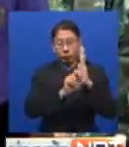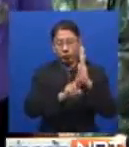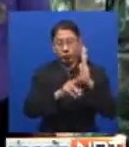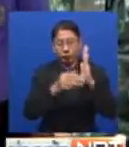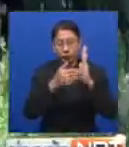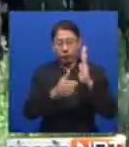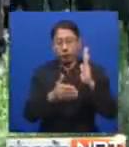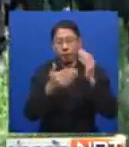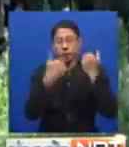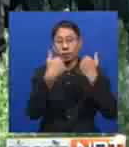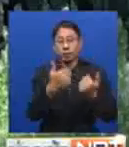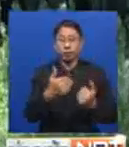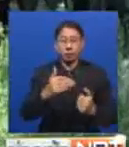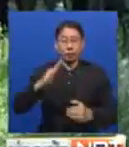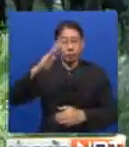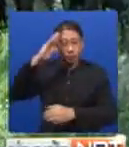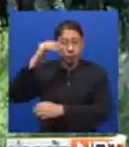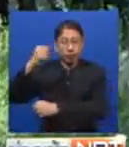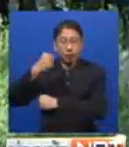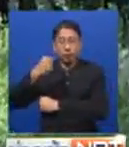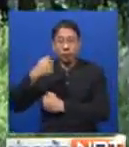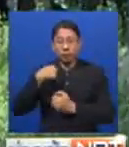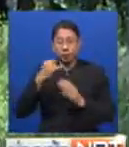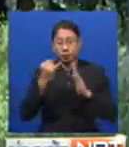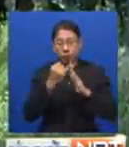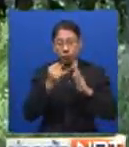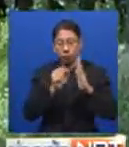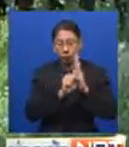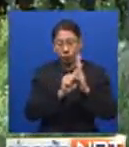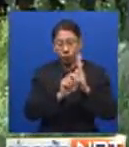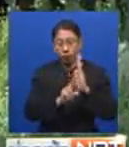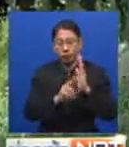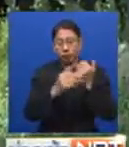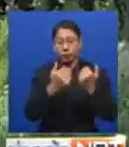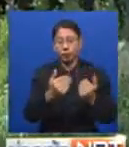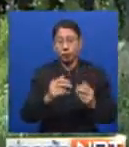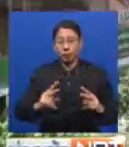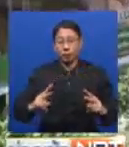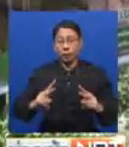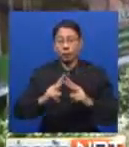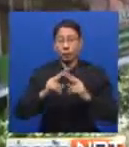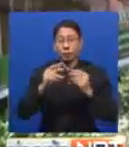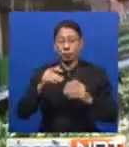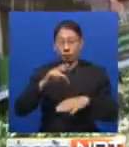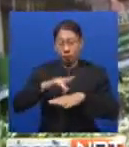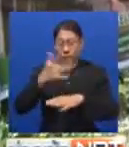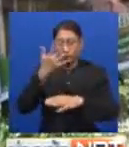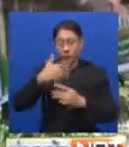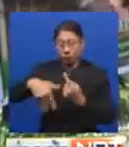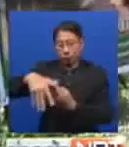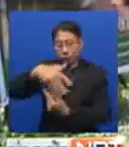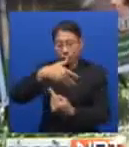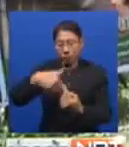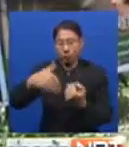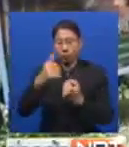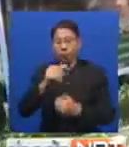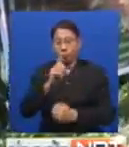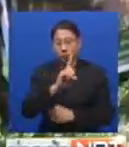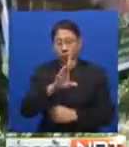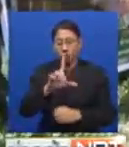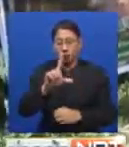ำลังพลจากทหารบกสุรินทร์และหน่วยงานในสังกัดกระทรวงทรัพยากรธรรมชาติและสิ่งแวดล้อมจำนว